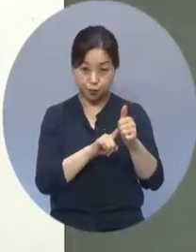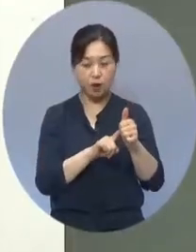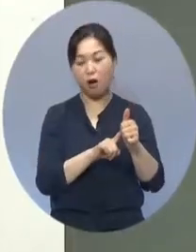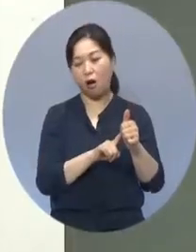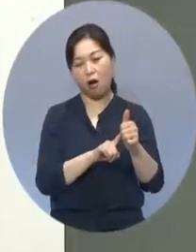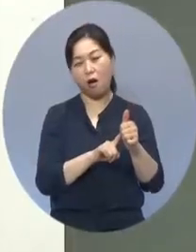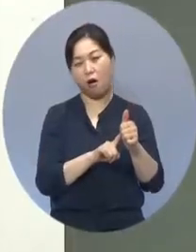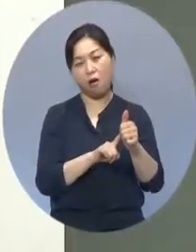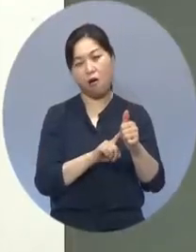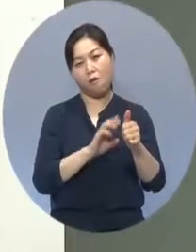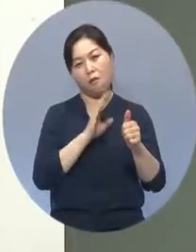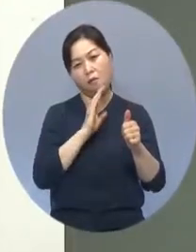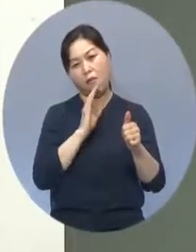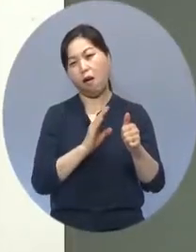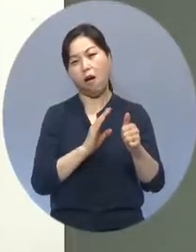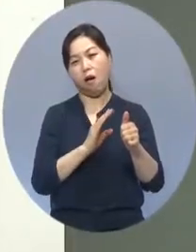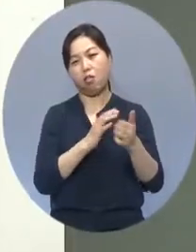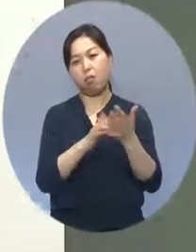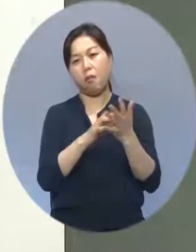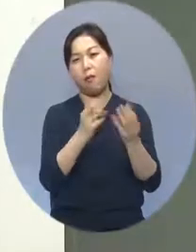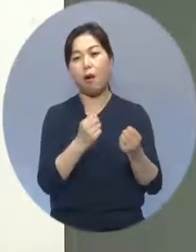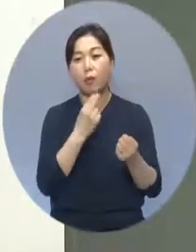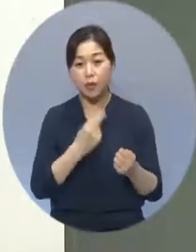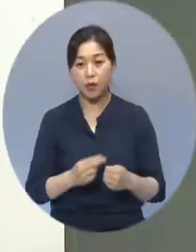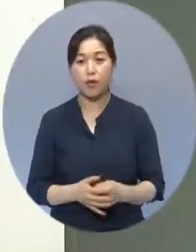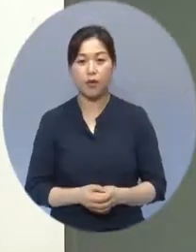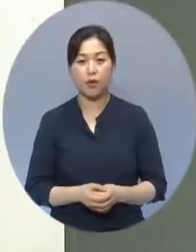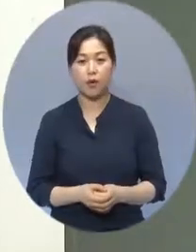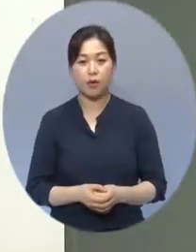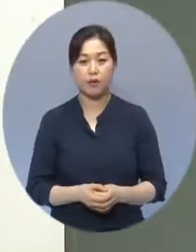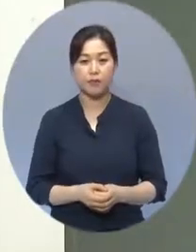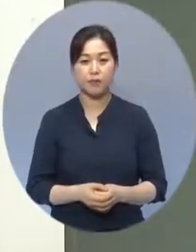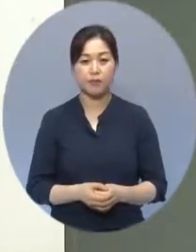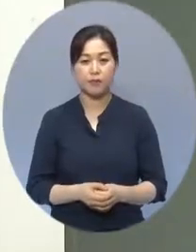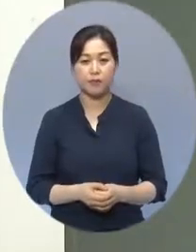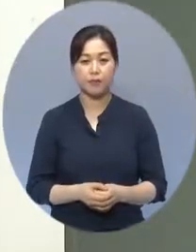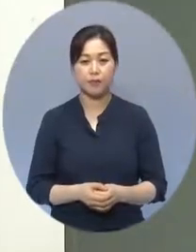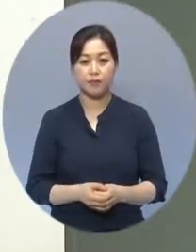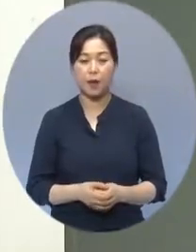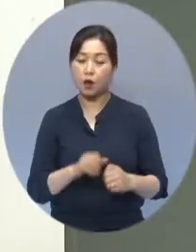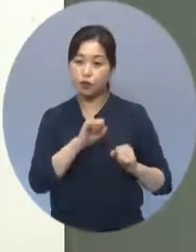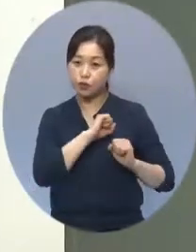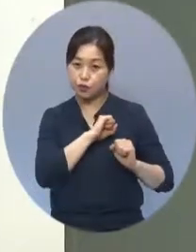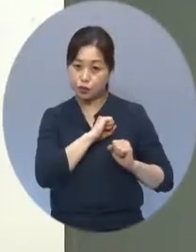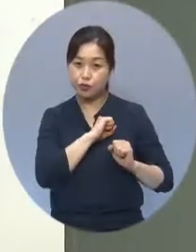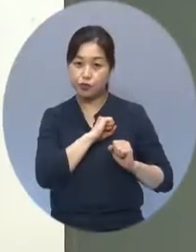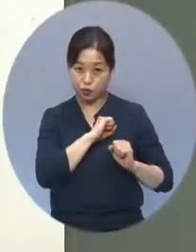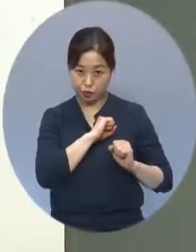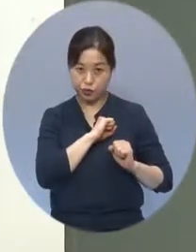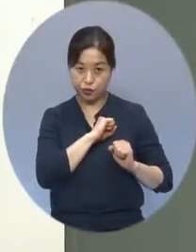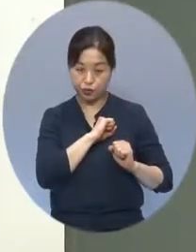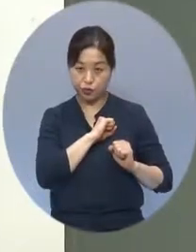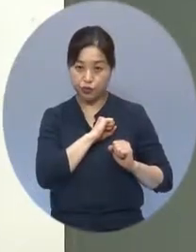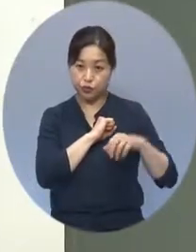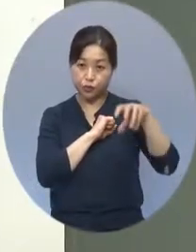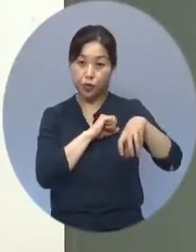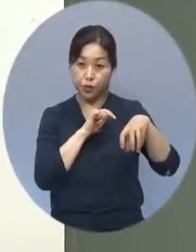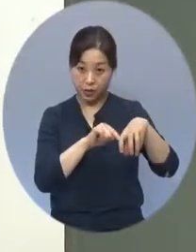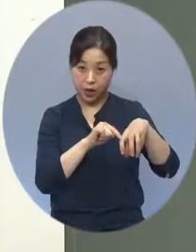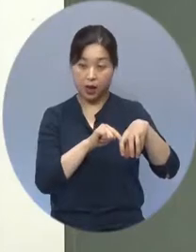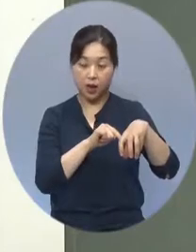좀 이상합니다만은 사실이 그래요. 그런데 군에서 국방의 사성